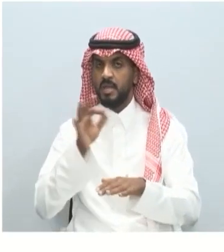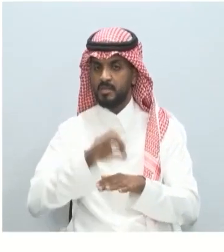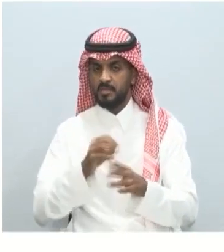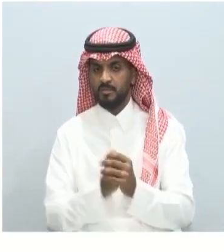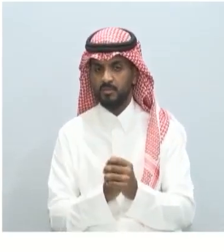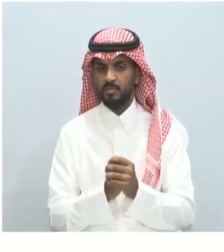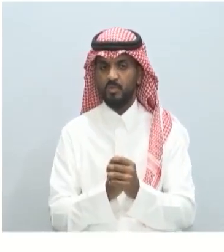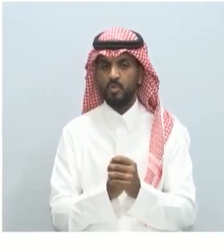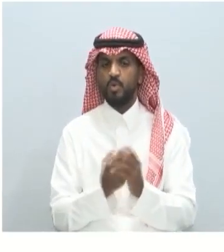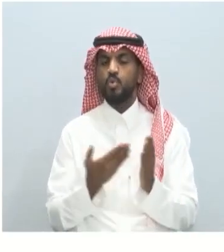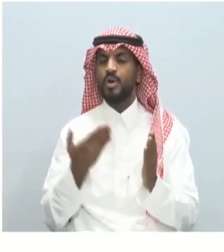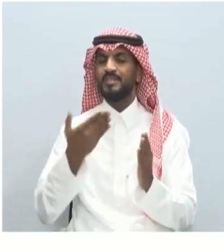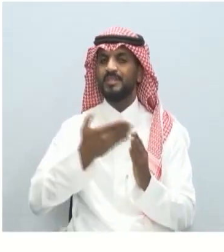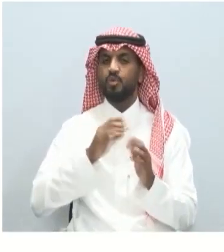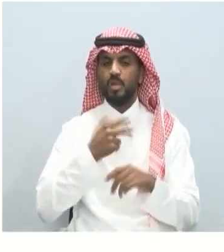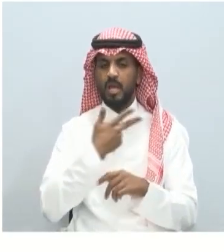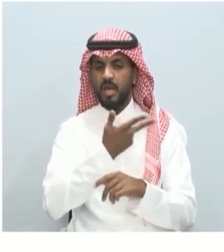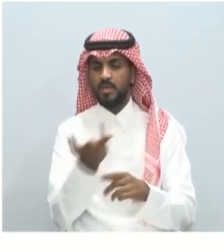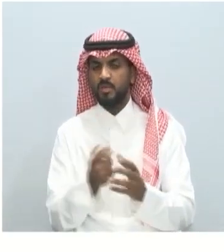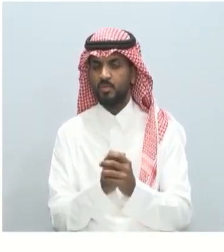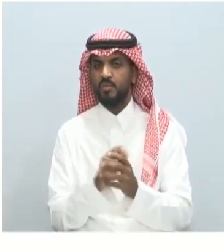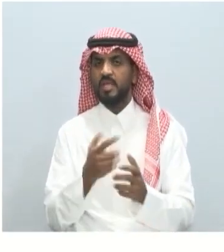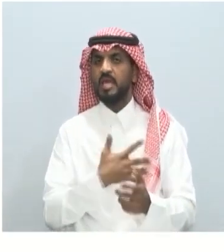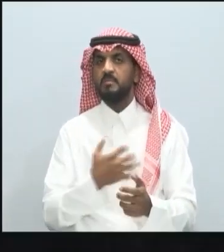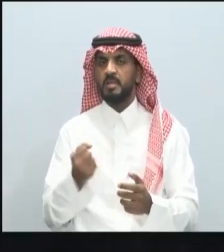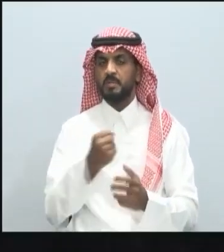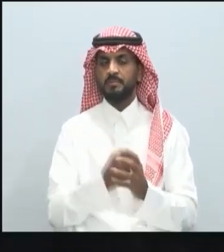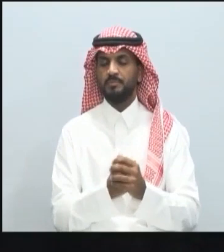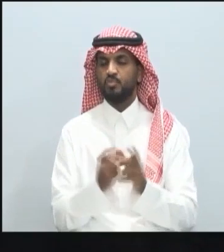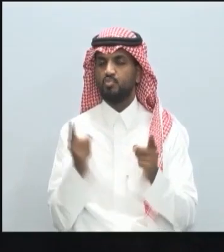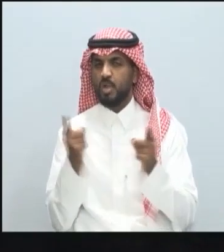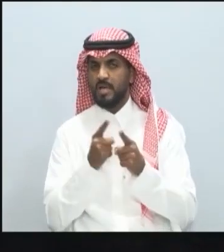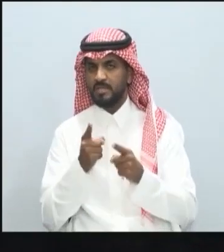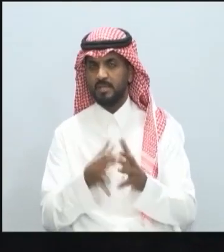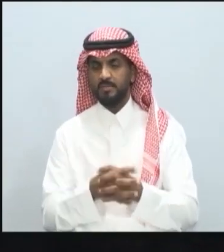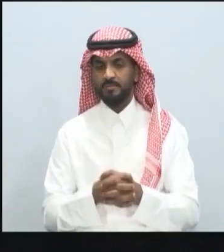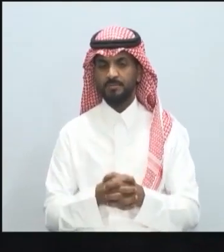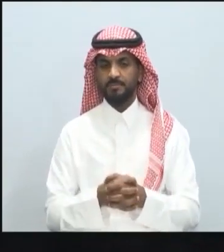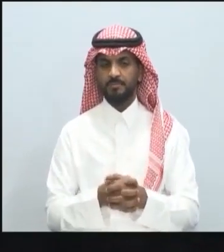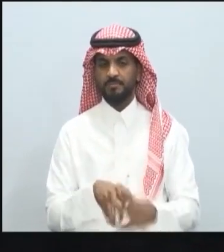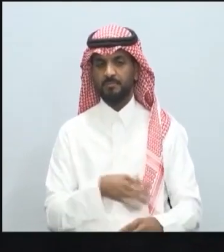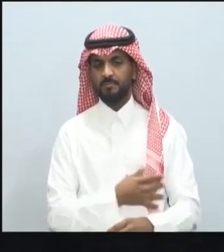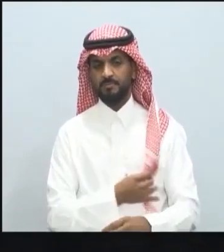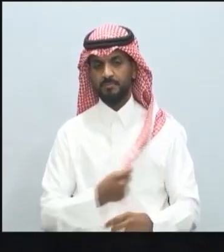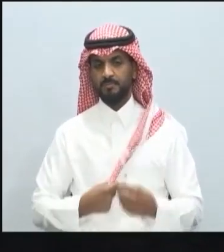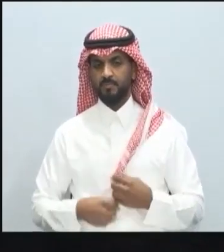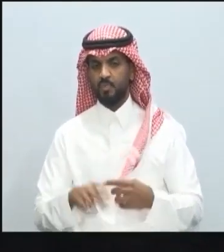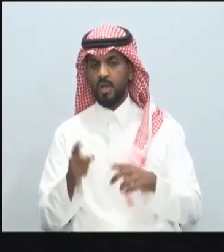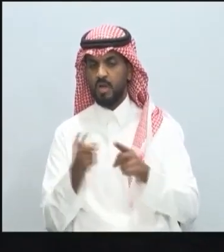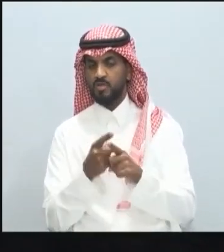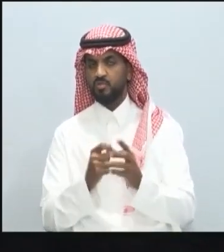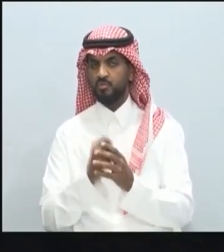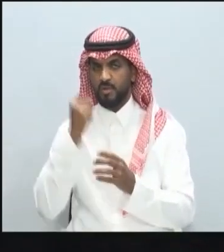بامكانك انت ان تضع ايضا ملخصا كما فهمته من النص ان تضع خصا لك كما فهمته من النص ولخص ذلك اكتب